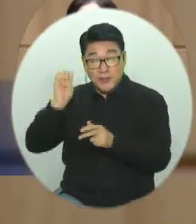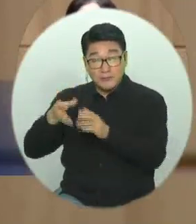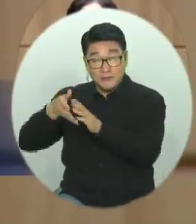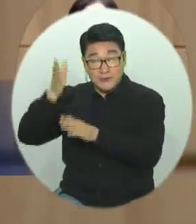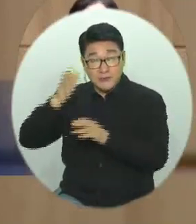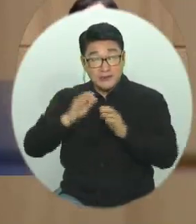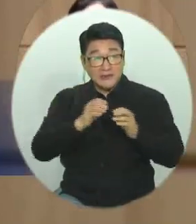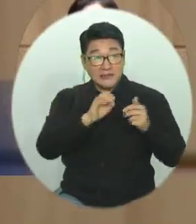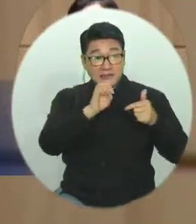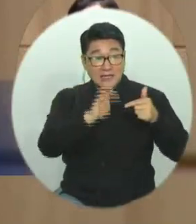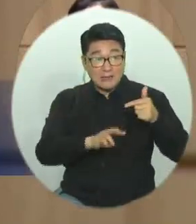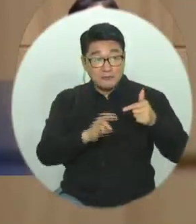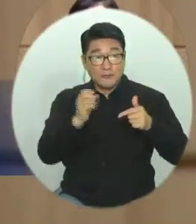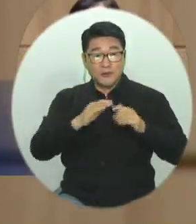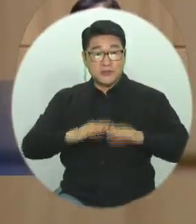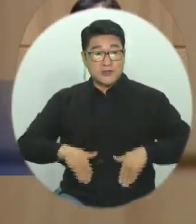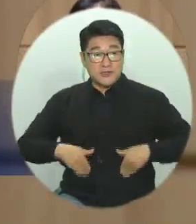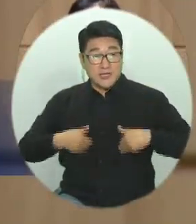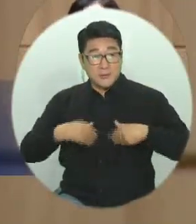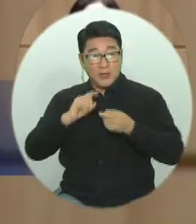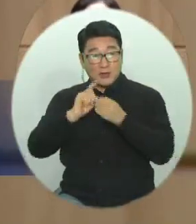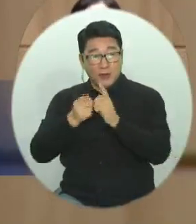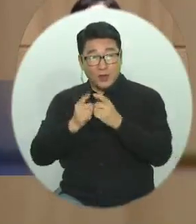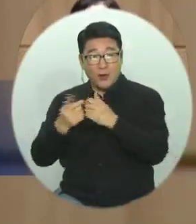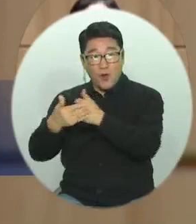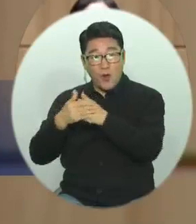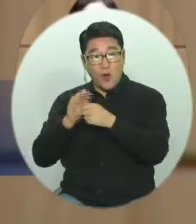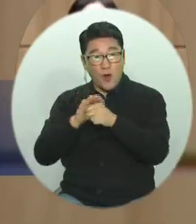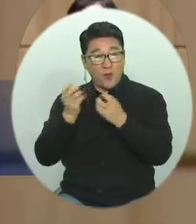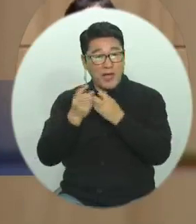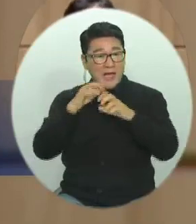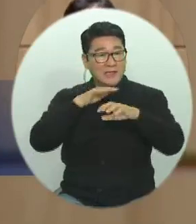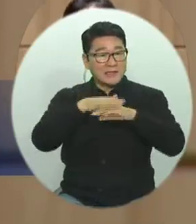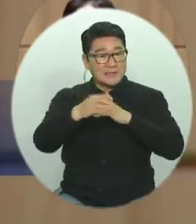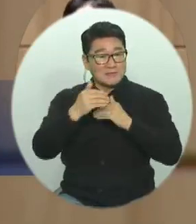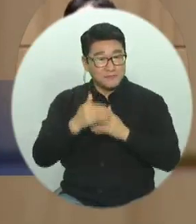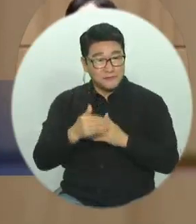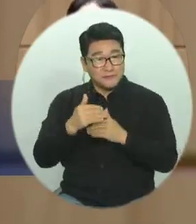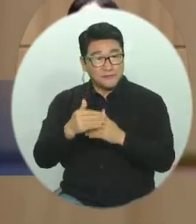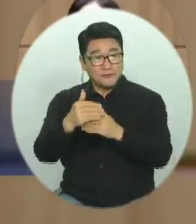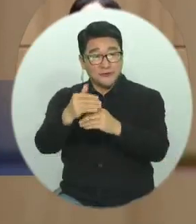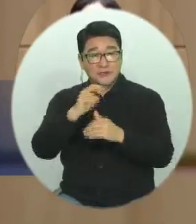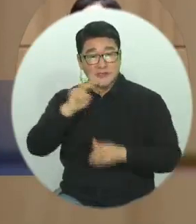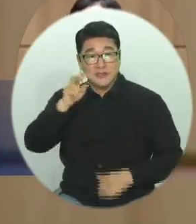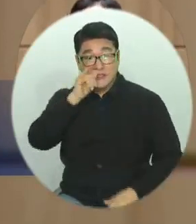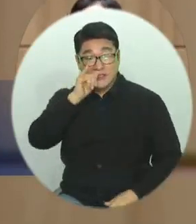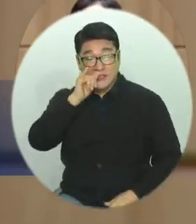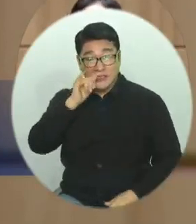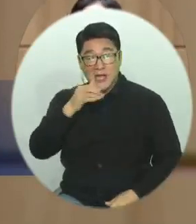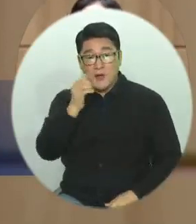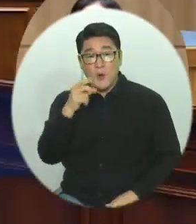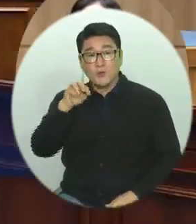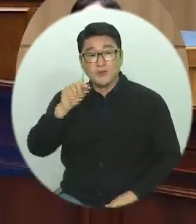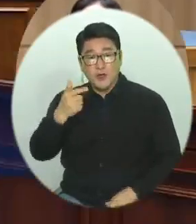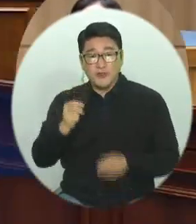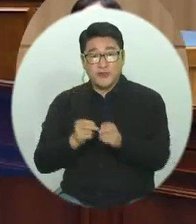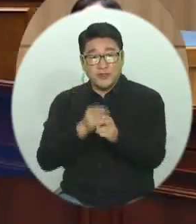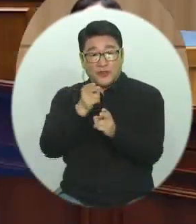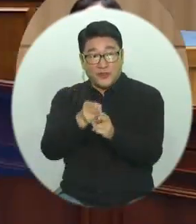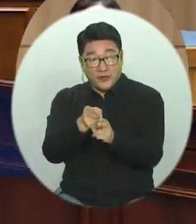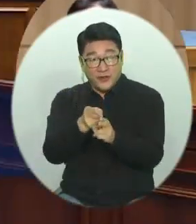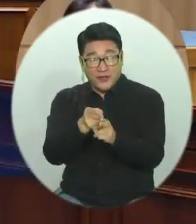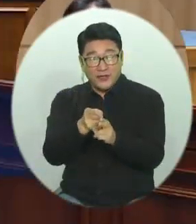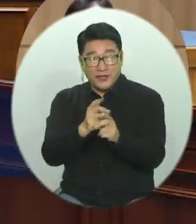광주시와 나주시 전남 서로간에 도움되는 방향으로 발전해야 된다 보고요 저희들은 효촌 경외하는게